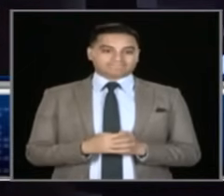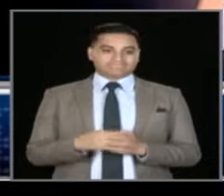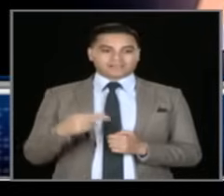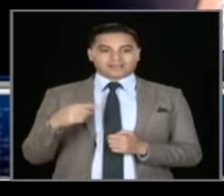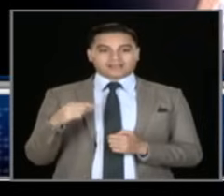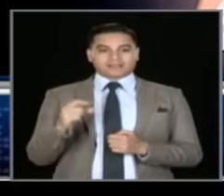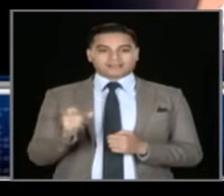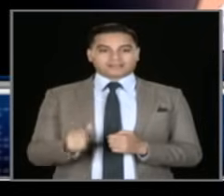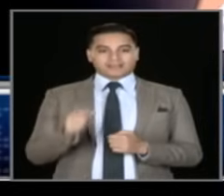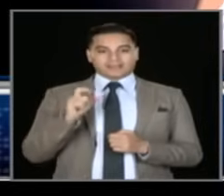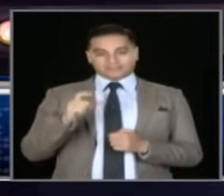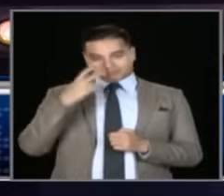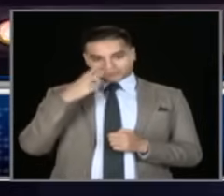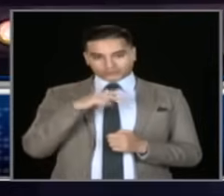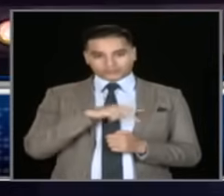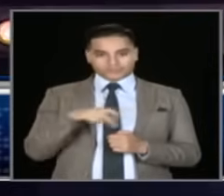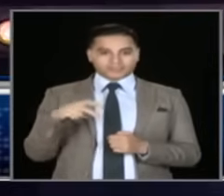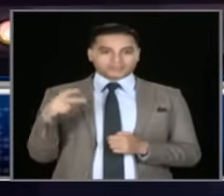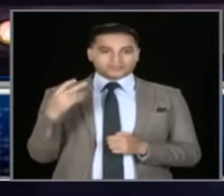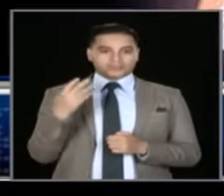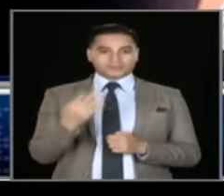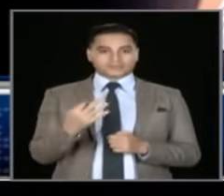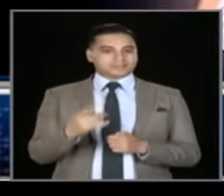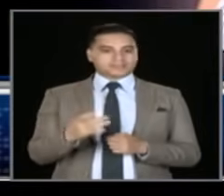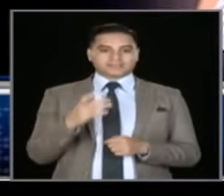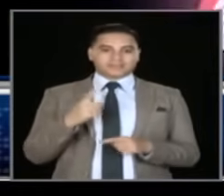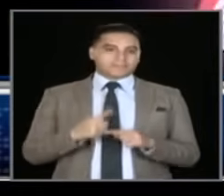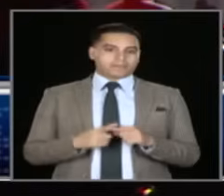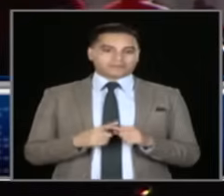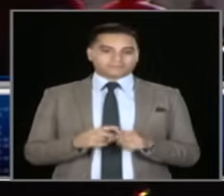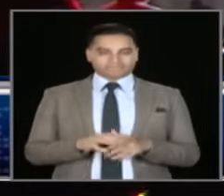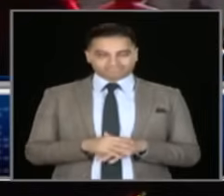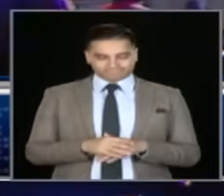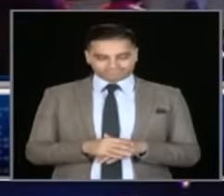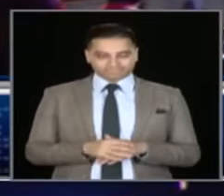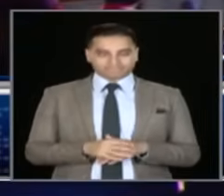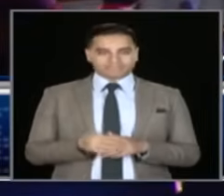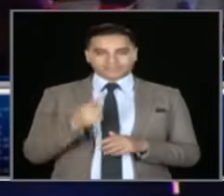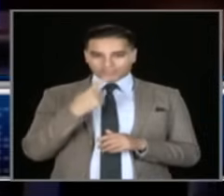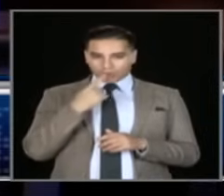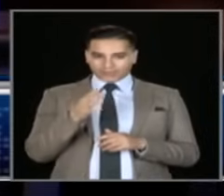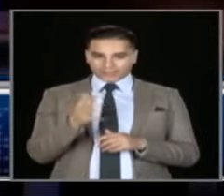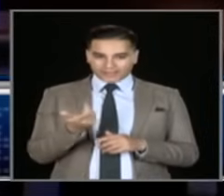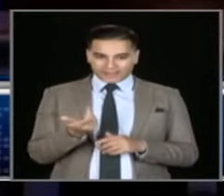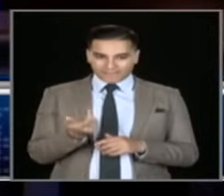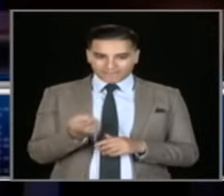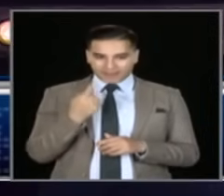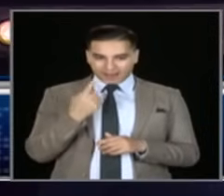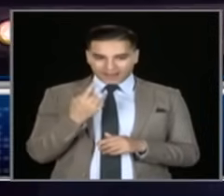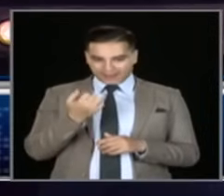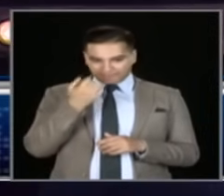عدنان. 832. إجابة خاطئة. انت قلت كم يا اسلام؟